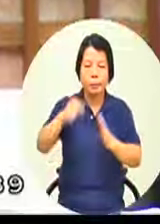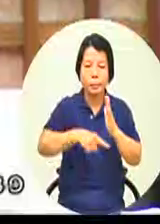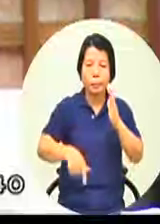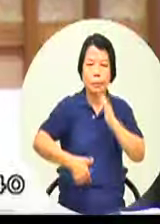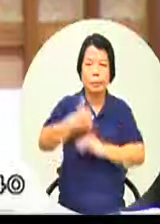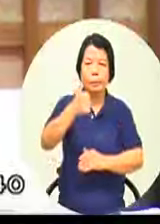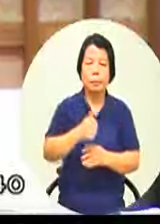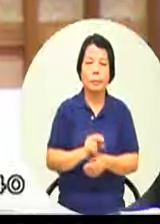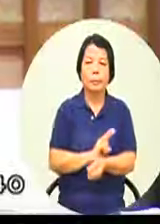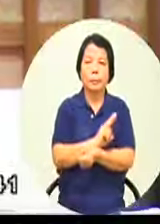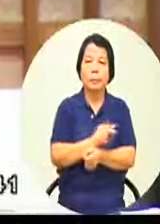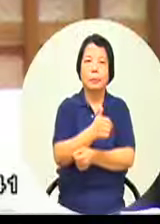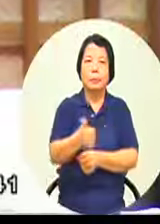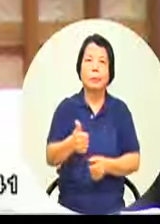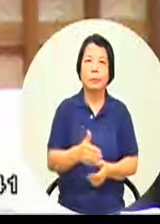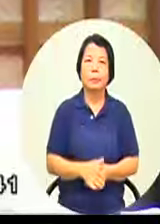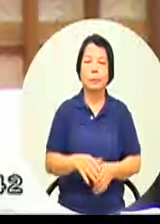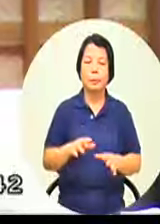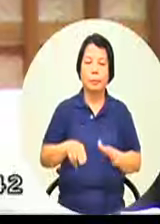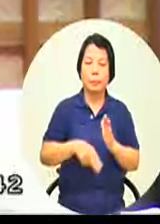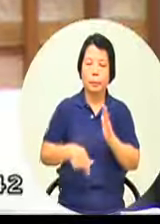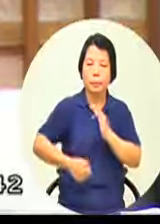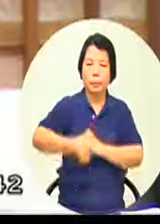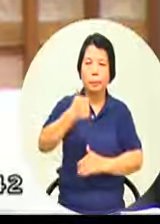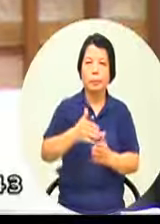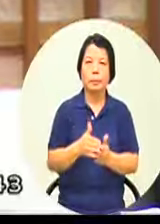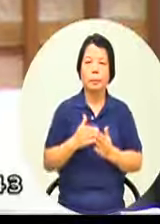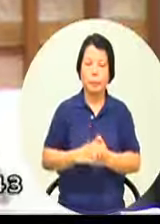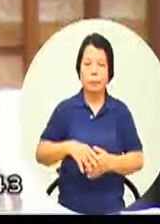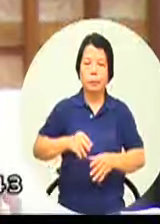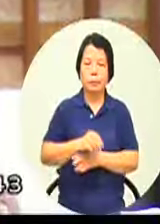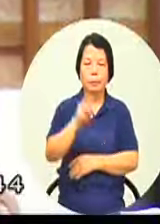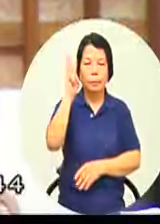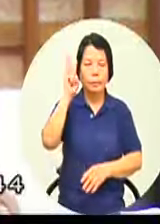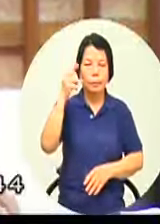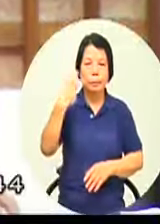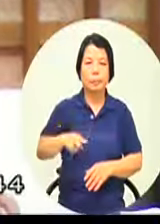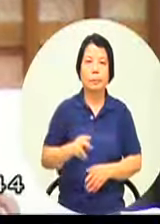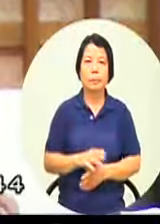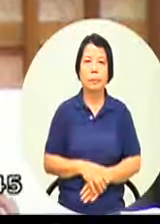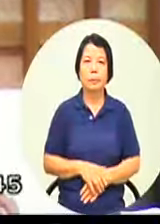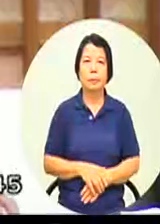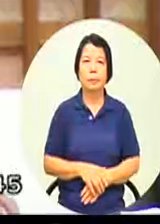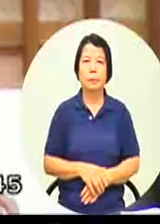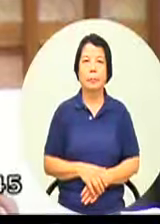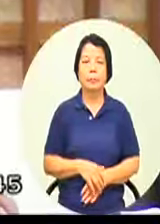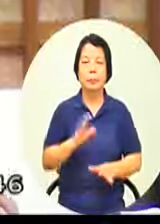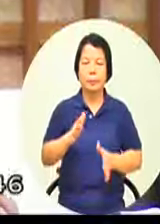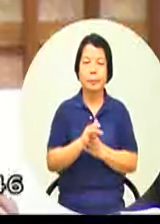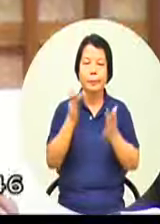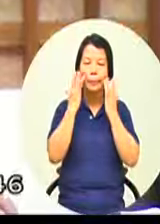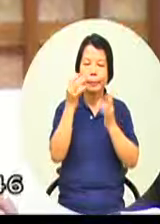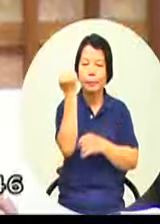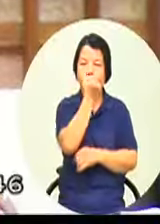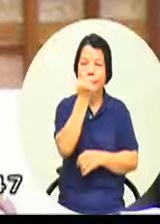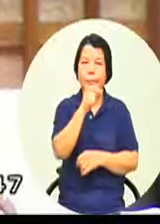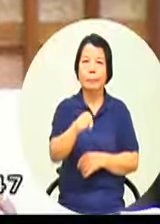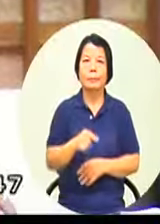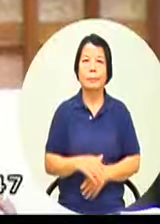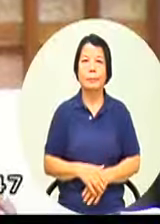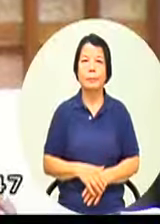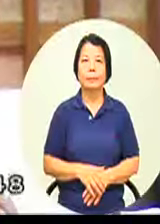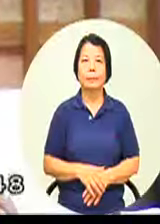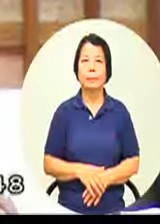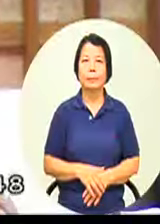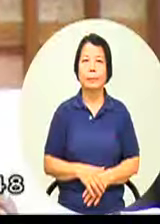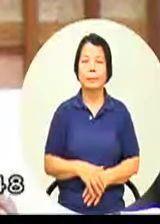哦、我们这个院长又在宣誓，宣誓什么？菜虫。难